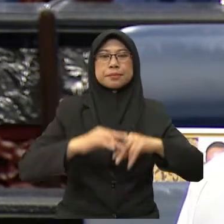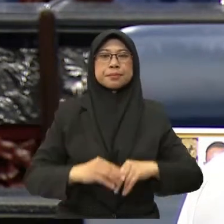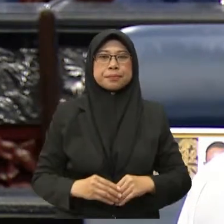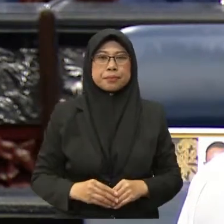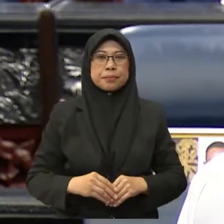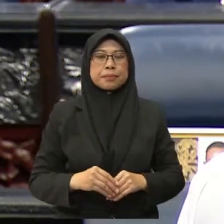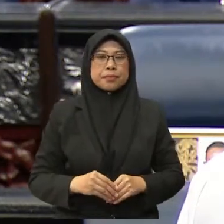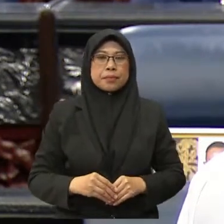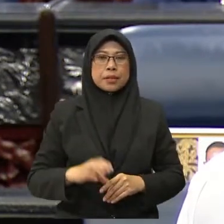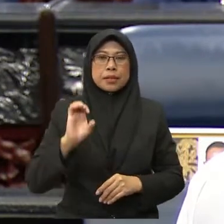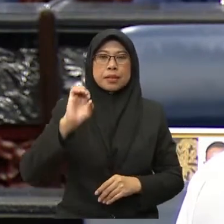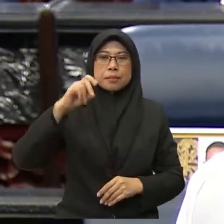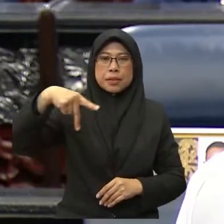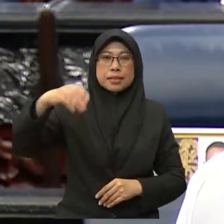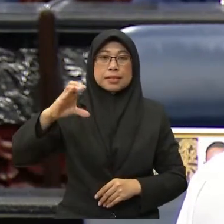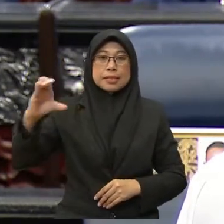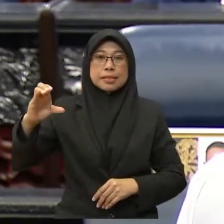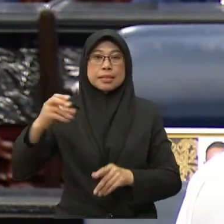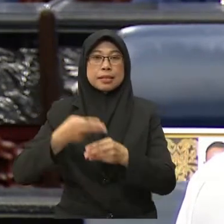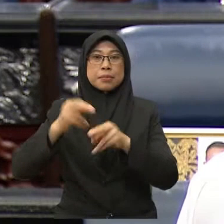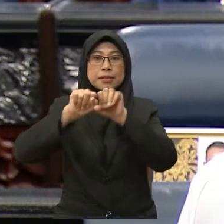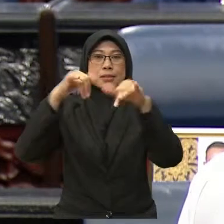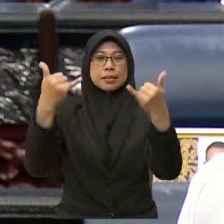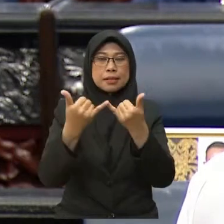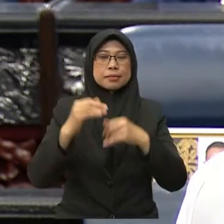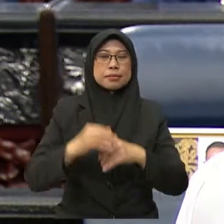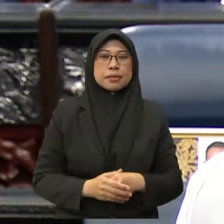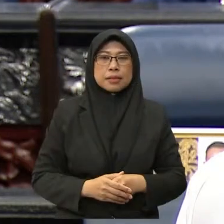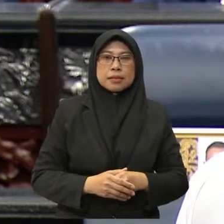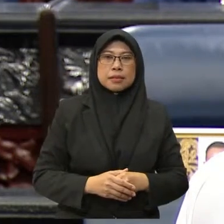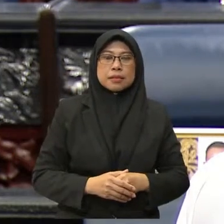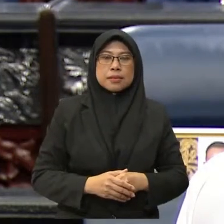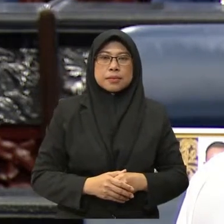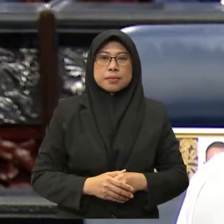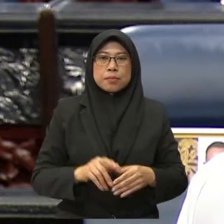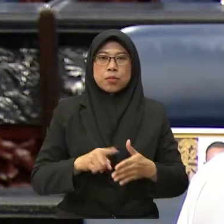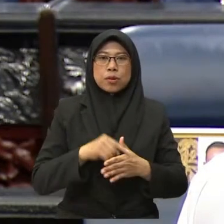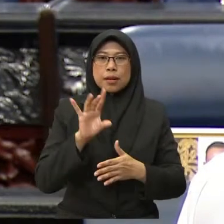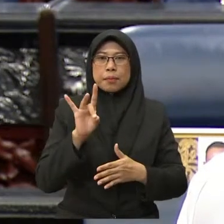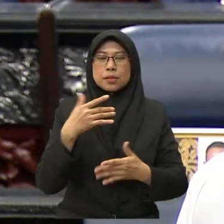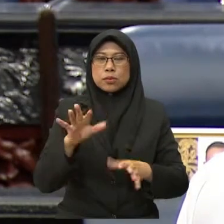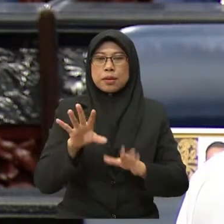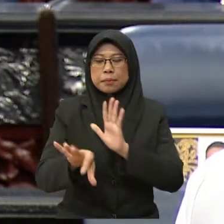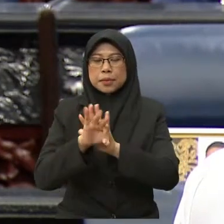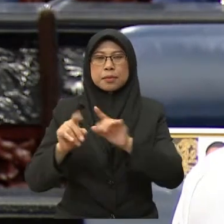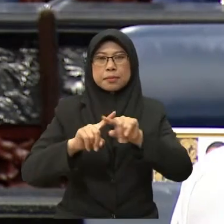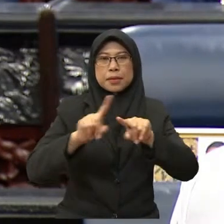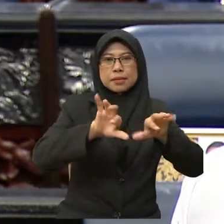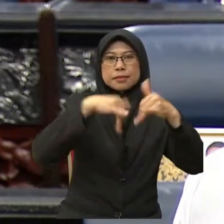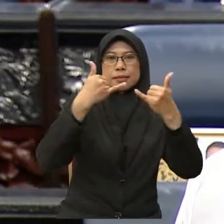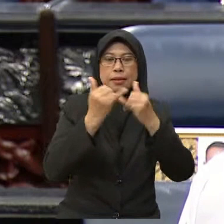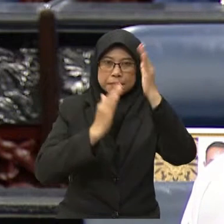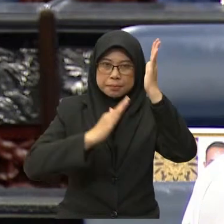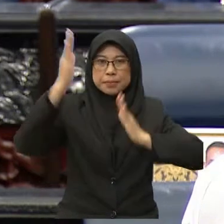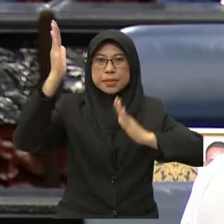Commissioning EPCC. Sehingga 31 Ogos 2023, pihak kontraktor utama telah melantik pelbagai syarikat